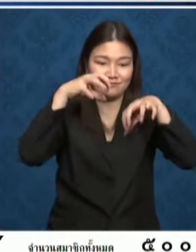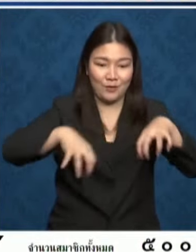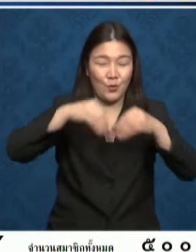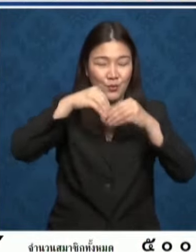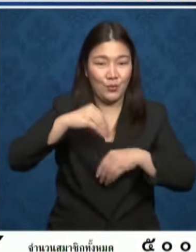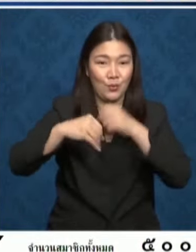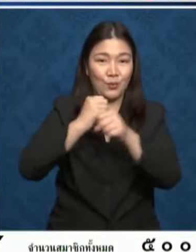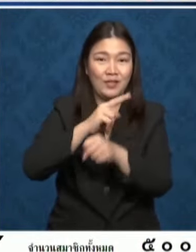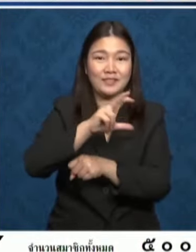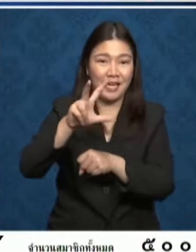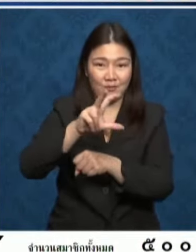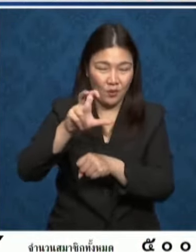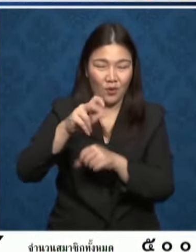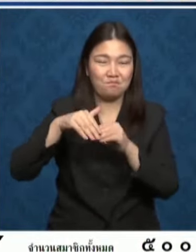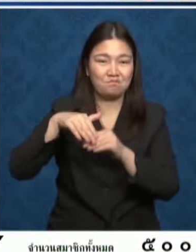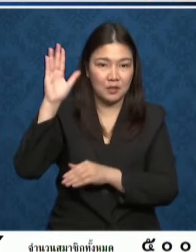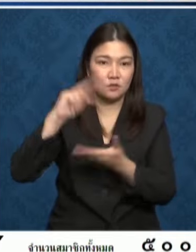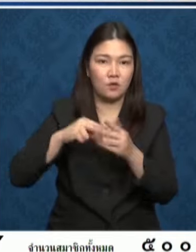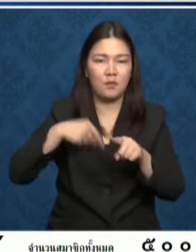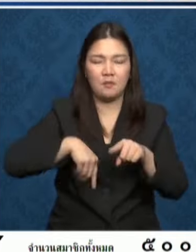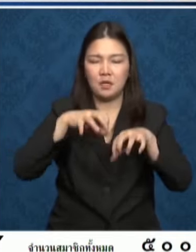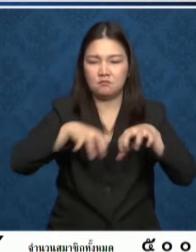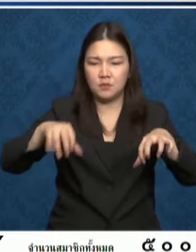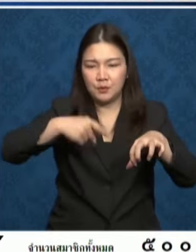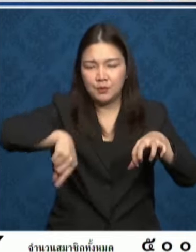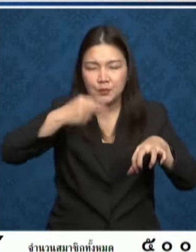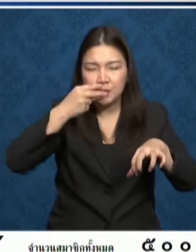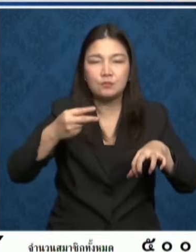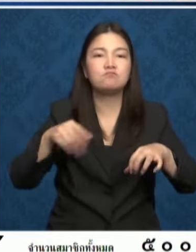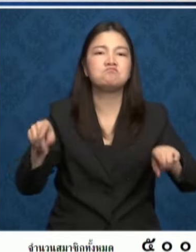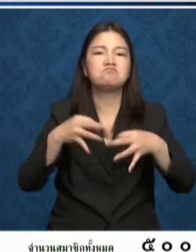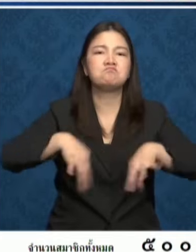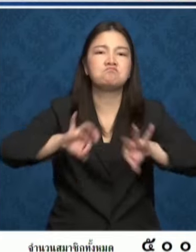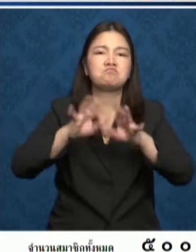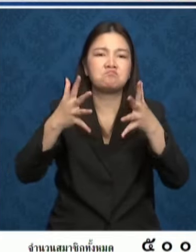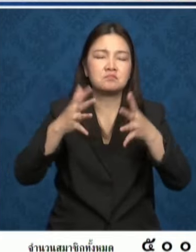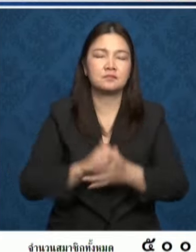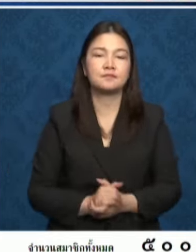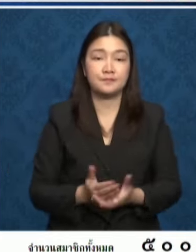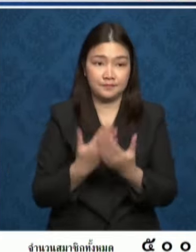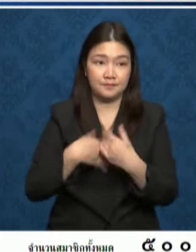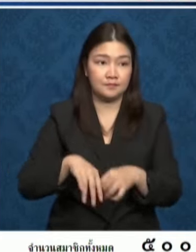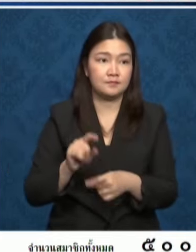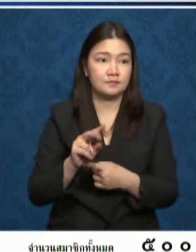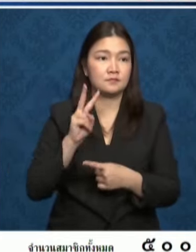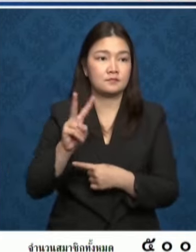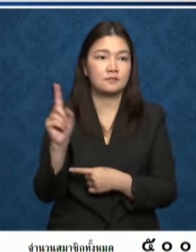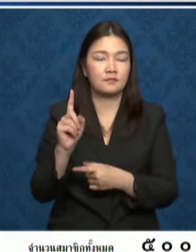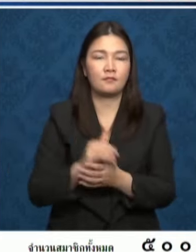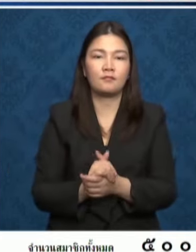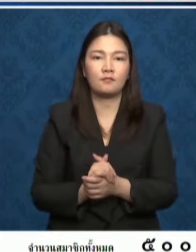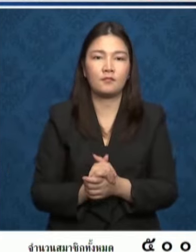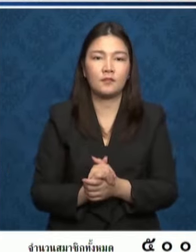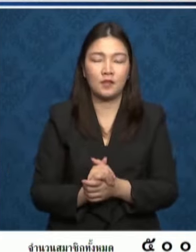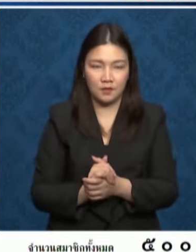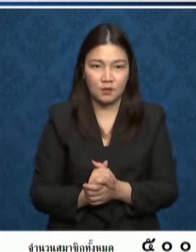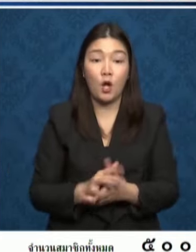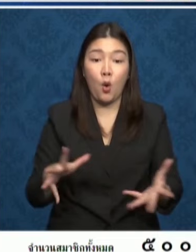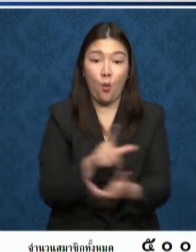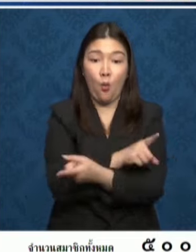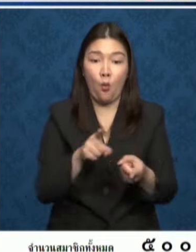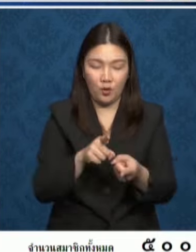กลางถูกเลือนหายไปหรือแทบไม่มีความสำคัญเลยนะครับประการที่ 2วิถีชีวิตและวัฒนธรรมที่แตกต่างของ